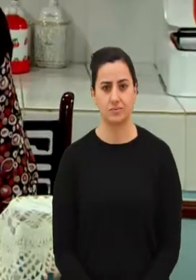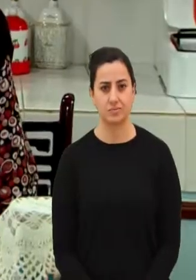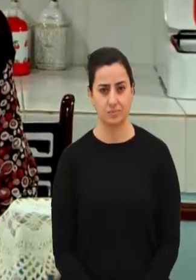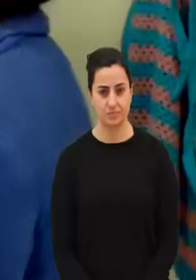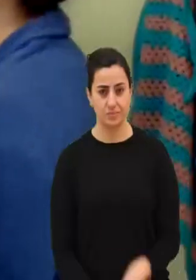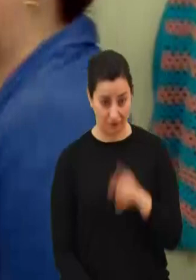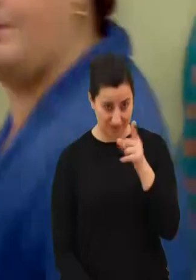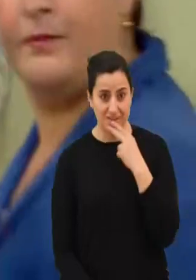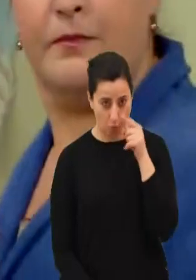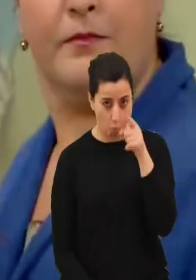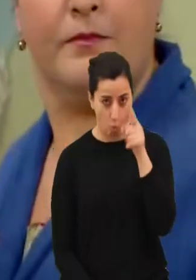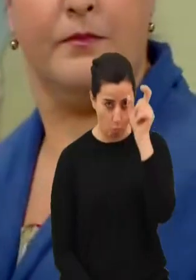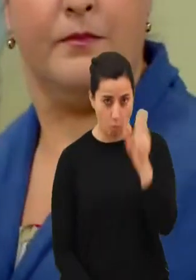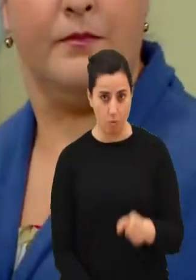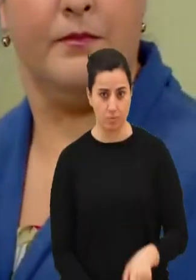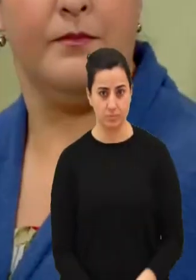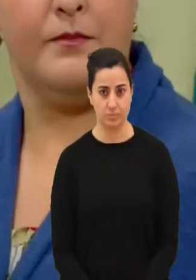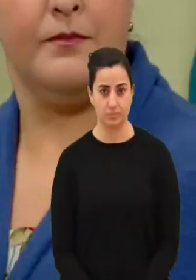Sen idin deme o kız.